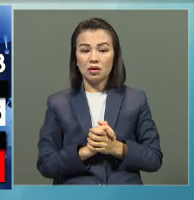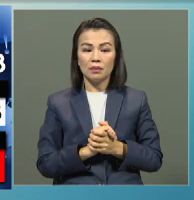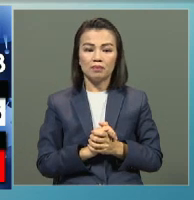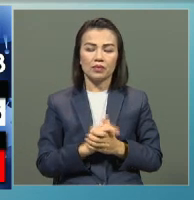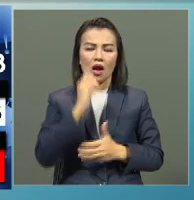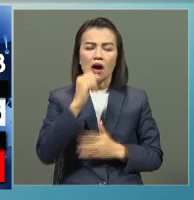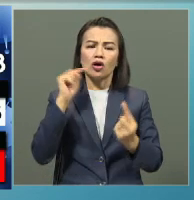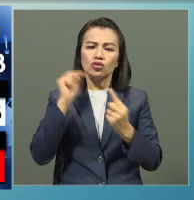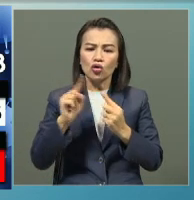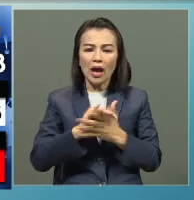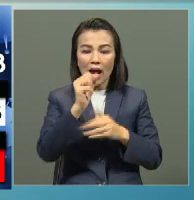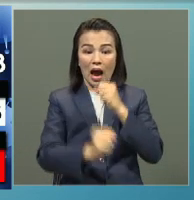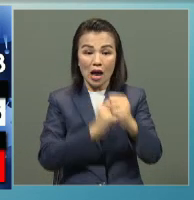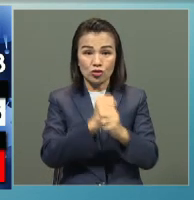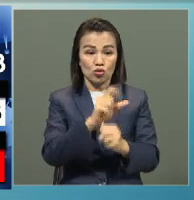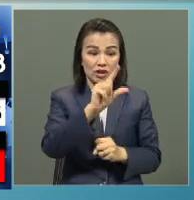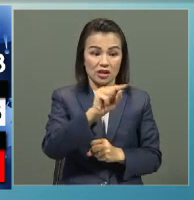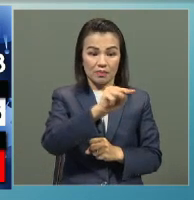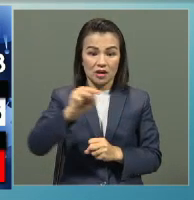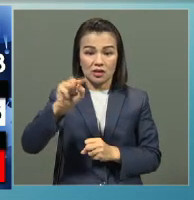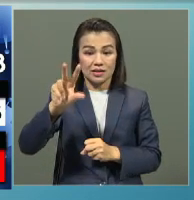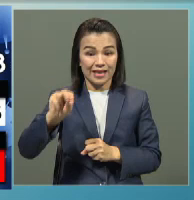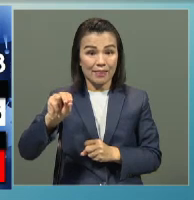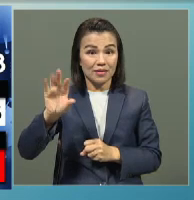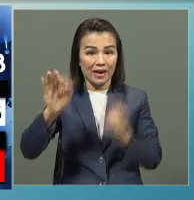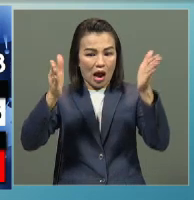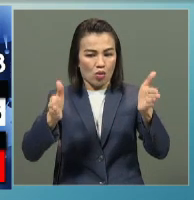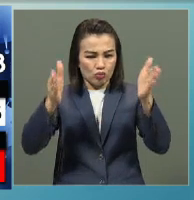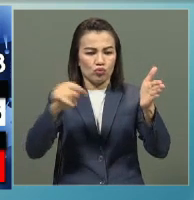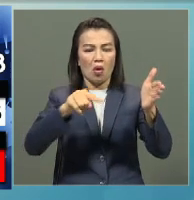ก็พูดลำเนาจังหวัดเชียงใหม่นะครับซึ่งเอ่อทำงานอยู่ที่ภูเก็ตก็มาจากพื้นที่เสี่ยงเนี่ยที่หนึ่งนะครับอันที่สองคือไม่มีอาการแล้วก็เป็นคนที่อยู่ในวัยที่เราพูดกันบ่อยๆครับ20-30 9ปีก็คือวัยทำงานนี่แหละครับไม่มีอาการแล้วก็ทำงานนะครับแล้วก็ที่สำคัญที่สุดตอนนี้คือลักษณะอย่างนี้นะครับก็จะทำให้เราไม่สามารถที่จะรับทราบได้เลยนะครับว่าเขามีอาการติดเชื้อหรือเย็นยืนยันยังไงเป็นความสามารถของการค้นหาของอสมในพื้นที่ครับนี่คือความสำคัญที่ว่าทำไมหน่วยงานในพื้นที่ที่ถึงระดับบุคคลในพื้นที่ถึงมีความสำคัญอันนี้ต้องให้เครดิตต้องให้ความสำคัญกับอสมนะครับที่สามารถที่จะดึงเอารายนี้เข้ามารับการตรวจแล้วก็พบว่า